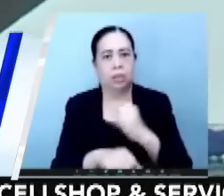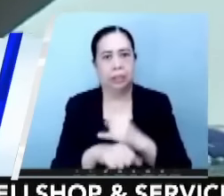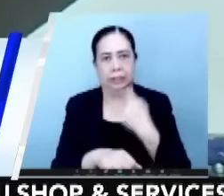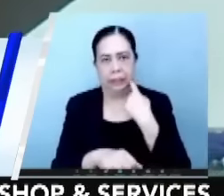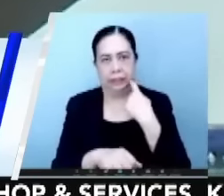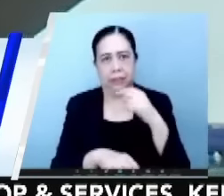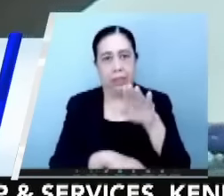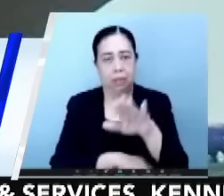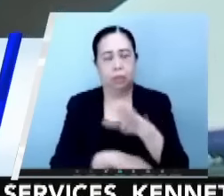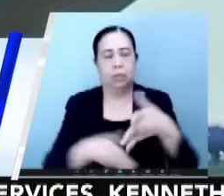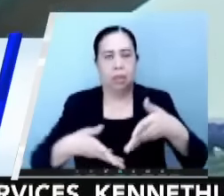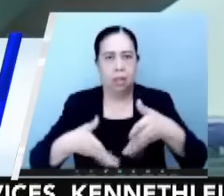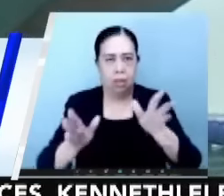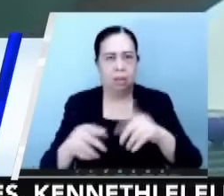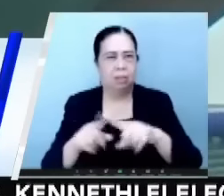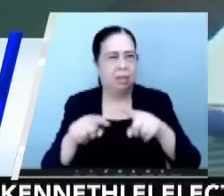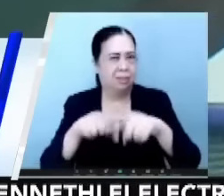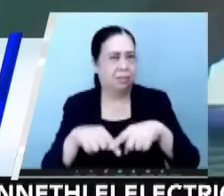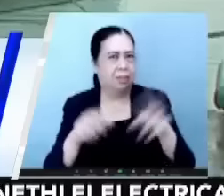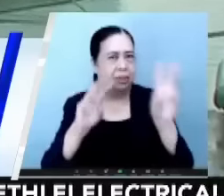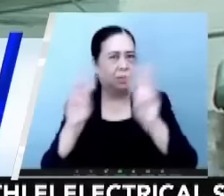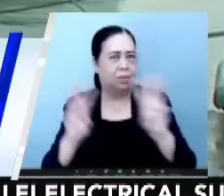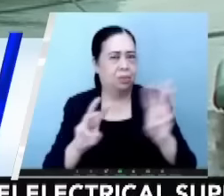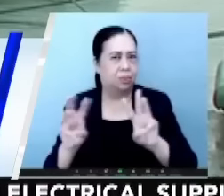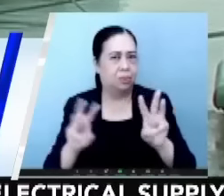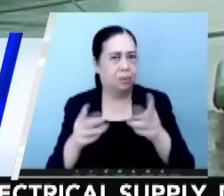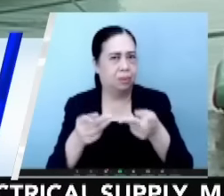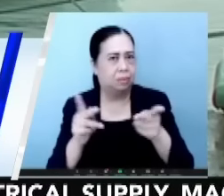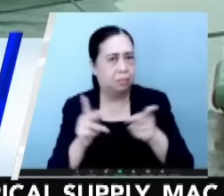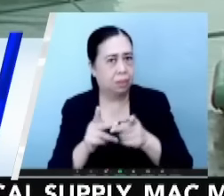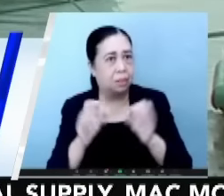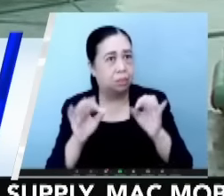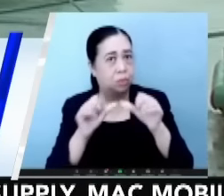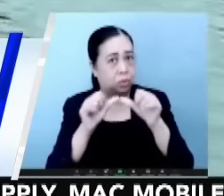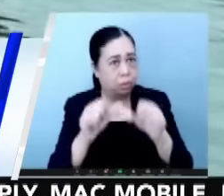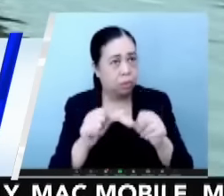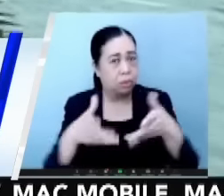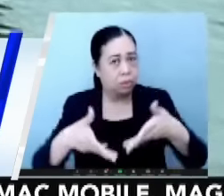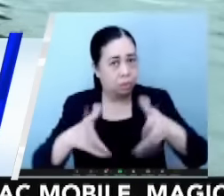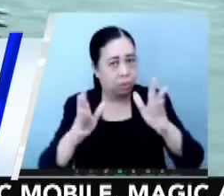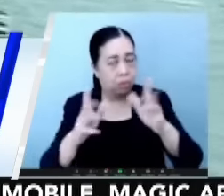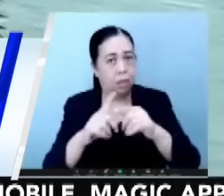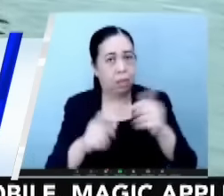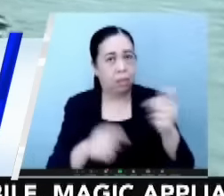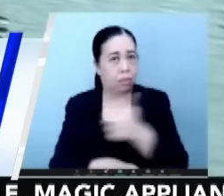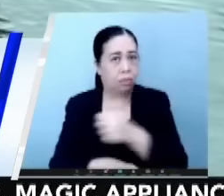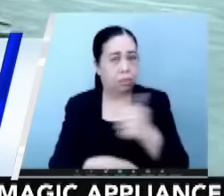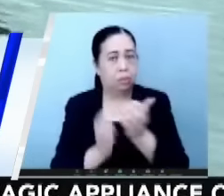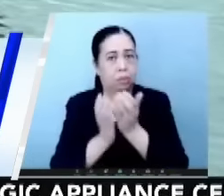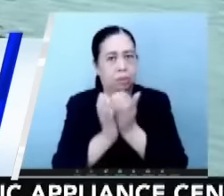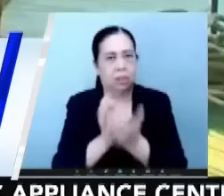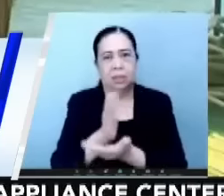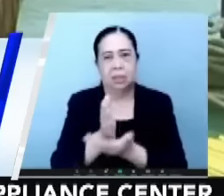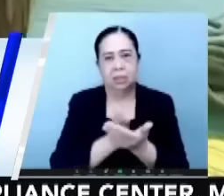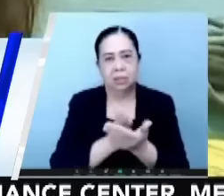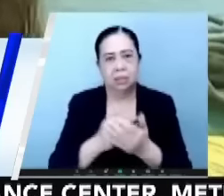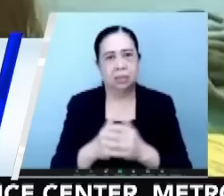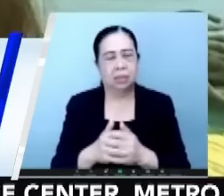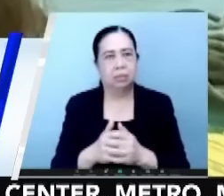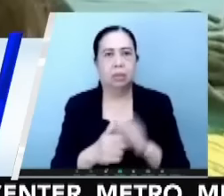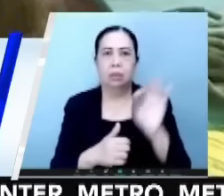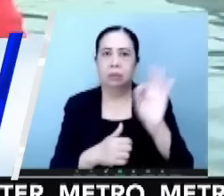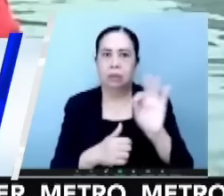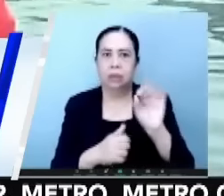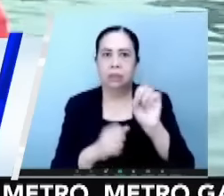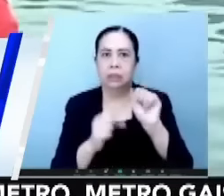Pero depende pa sa panahon sa kanilang destinasyon kung tuloy ang papaalisin ang barko. Ang iba sa kanila, Biyernes o Sabado pa sa